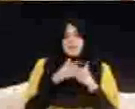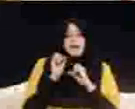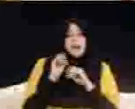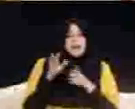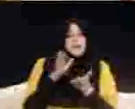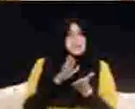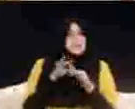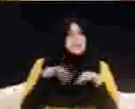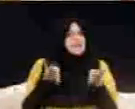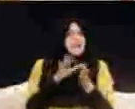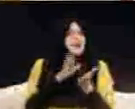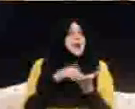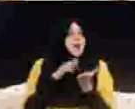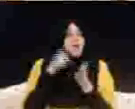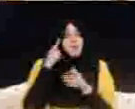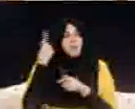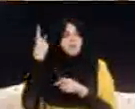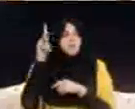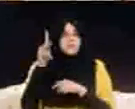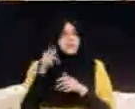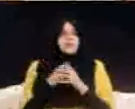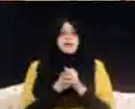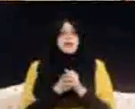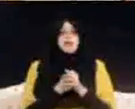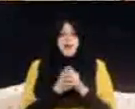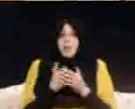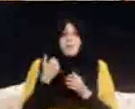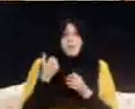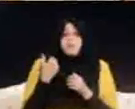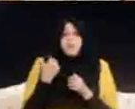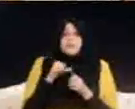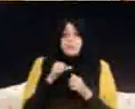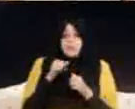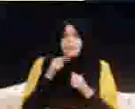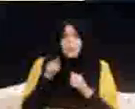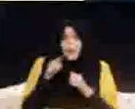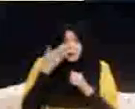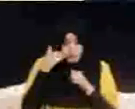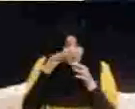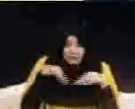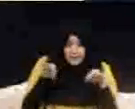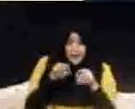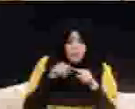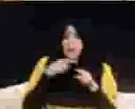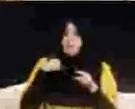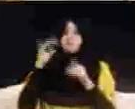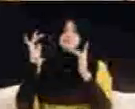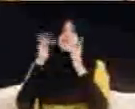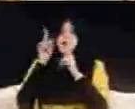لصاحبها، والأولى أن ينبه ذلك الإنسان الغائب اللي ربما فرطها الأرض،